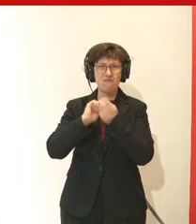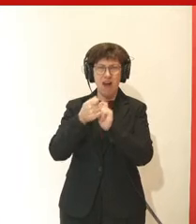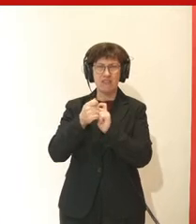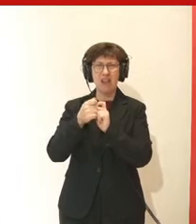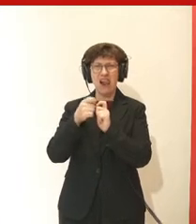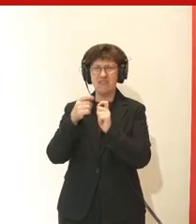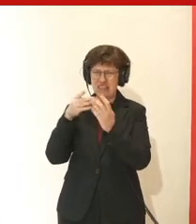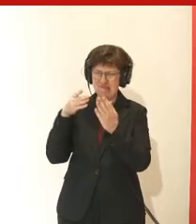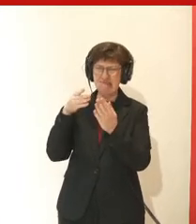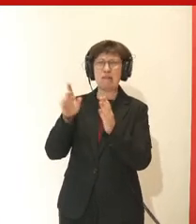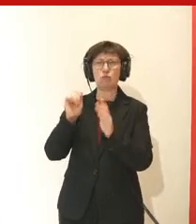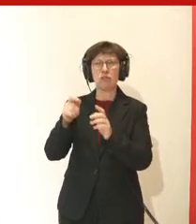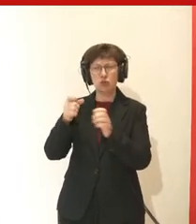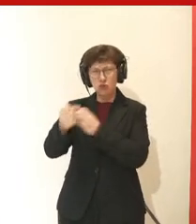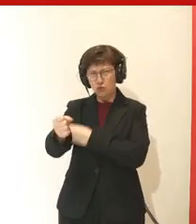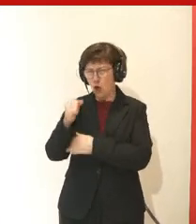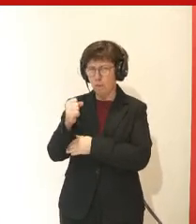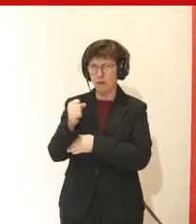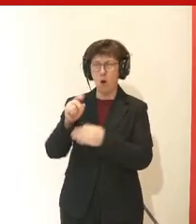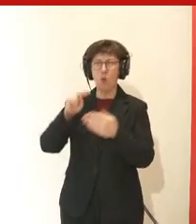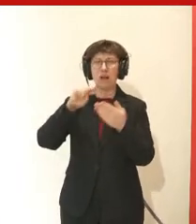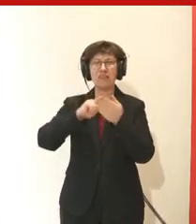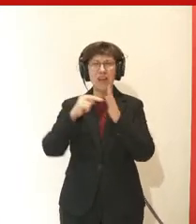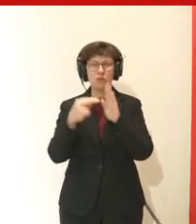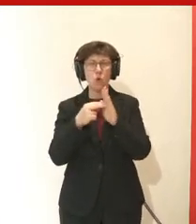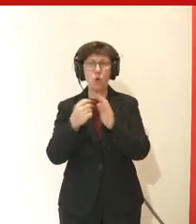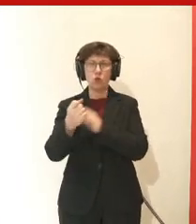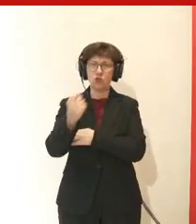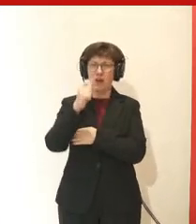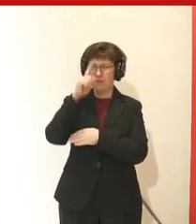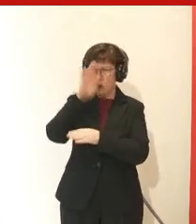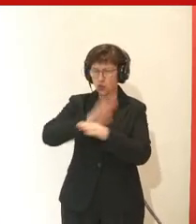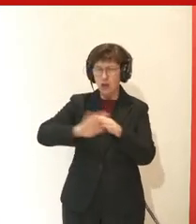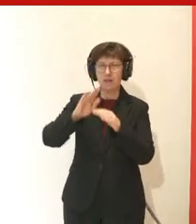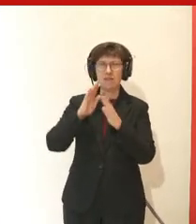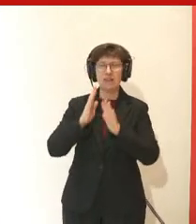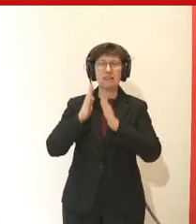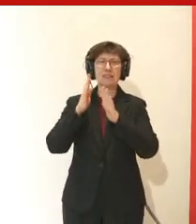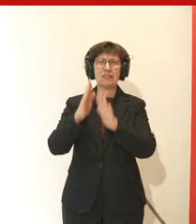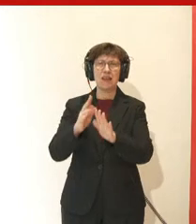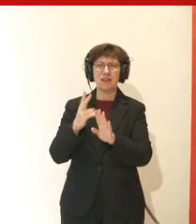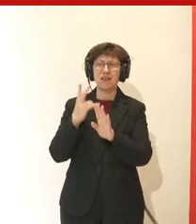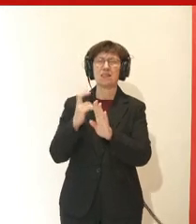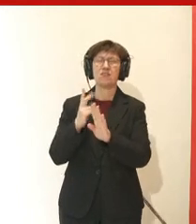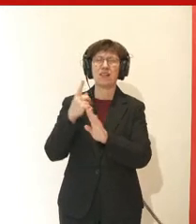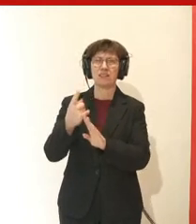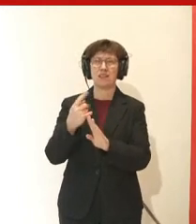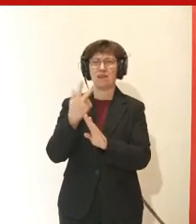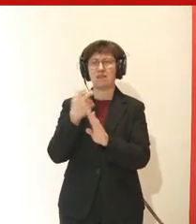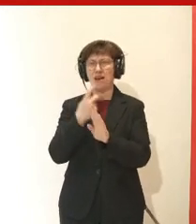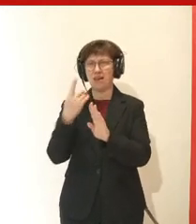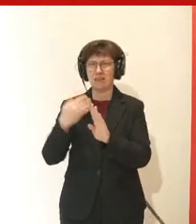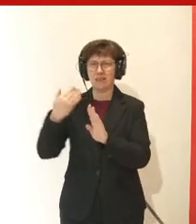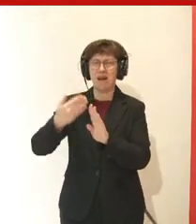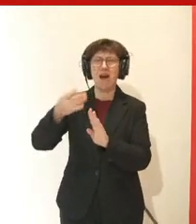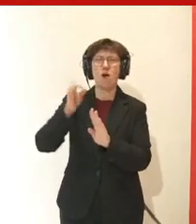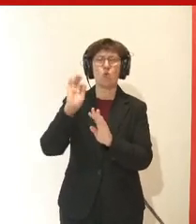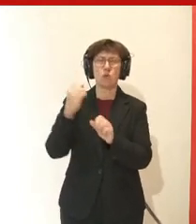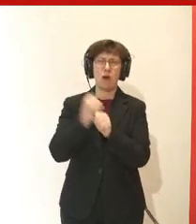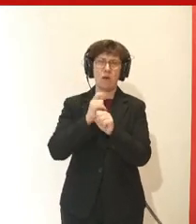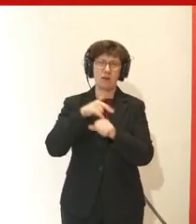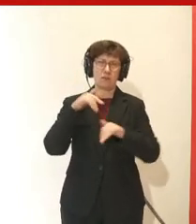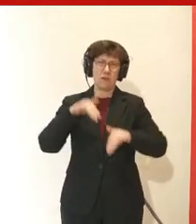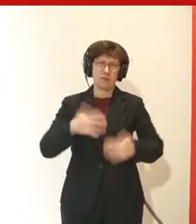technologischen kraft deutschlands die sicherstellt dass wir auch in zehn 20 und 30 jahren noch gute arbeitsplätze haben und dann